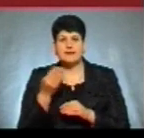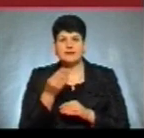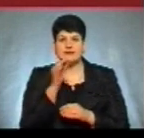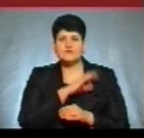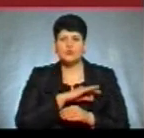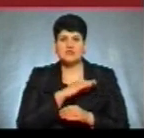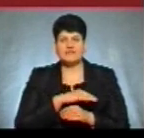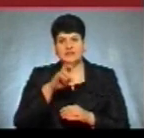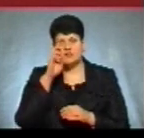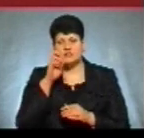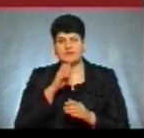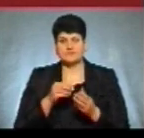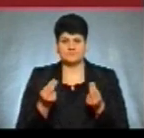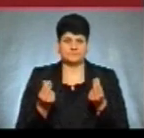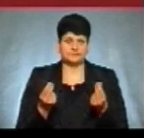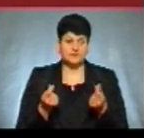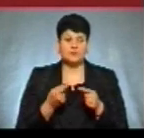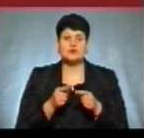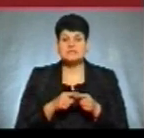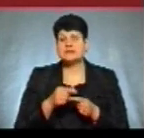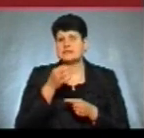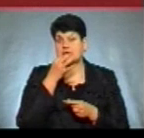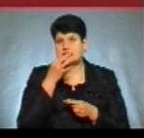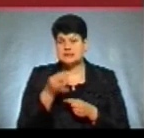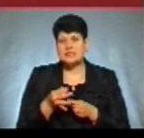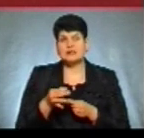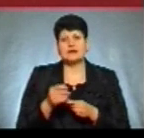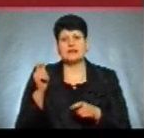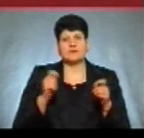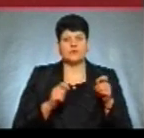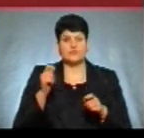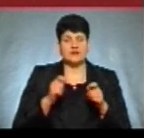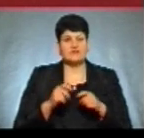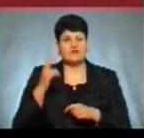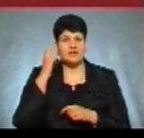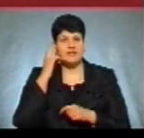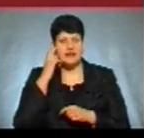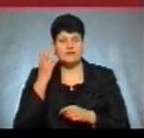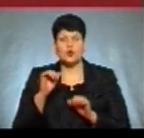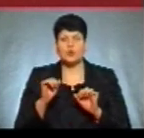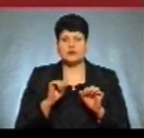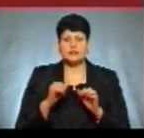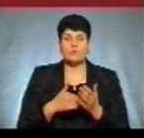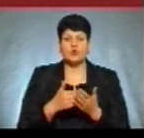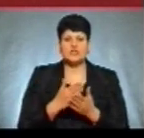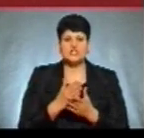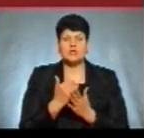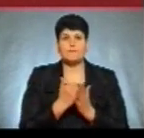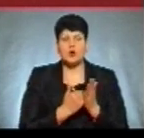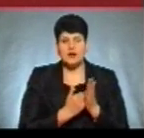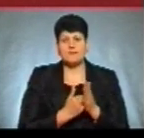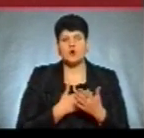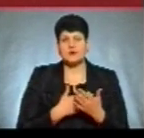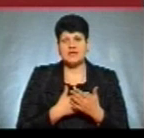використанням бюджетних субвенцій. Про це сказала на прес-конференції у Києві координатор виборчих та політичних програм громадянської мережі